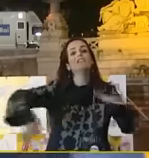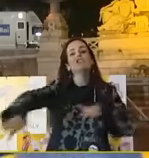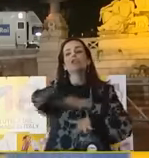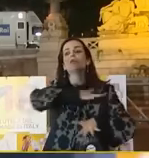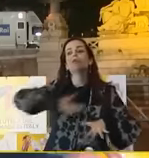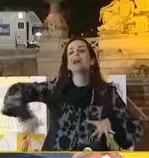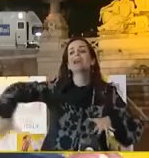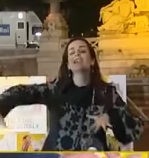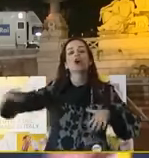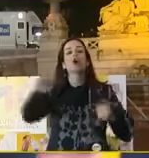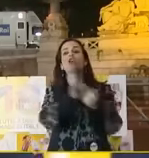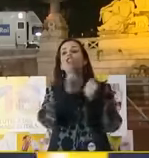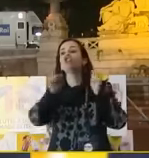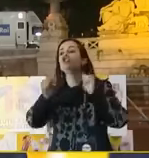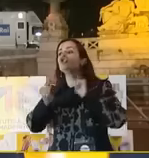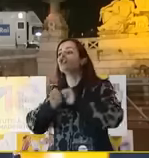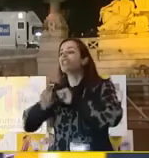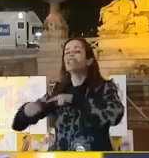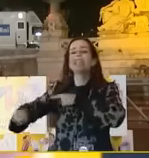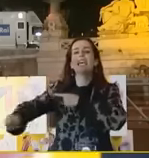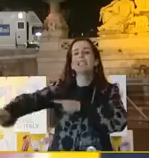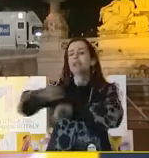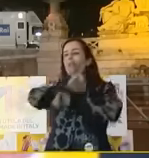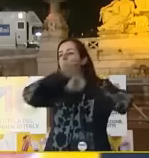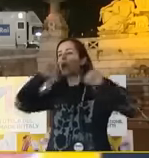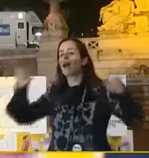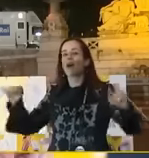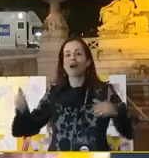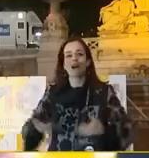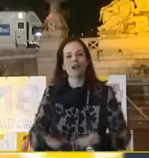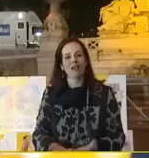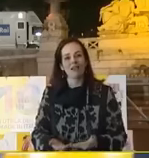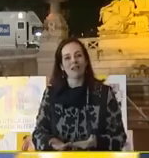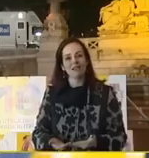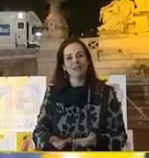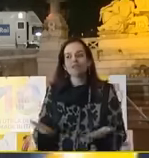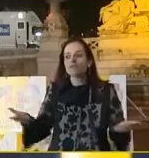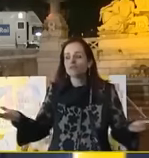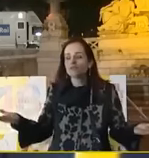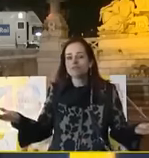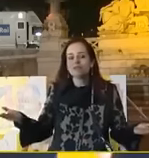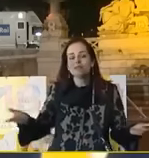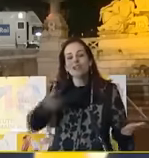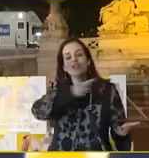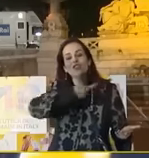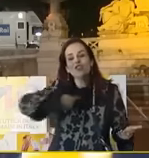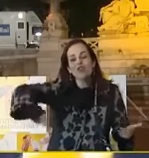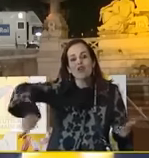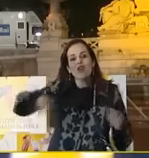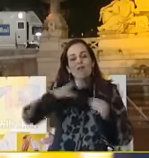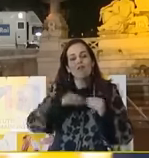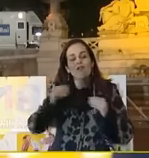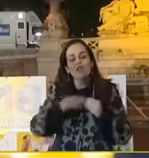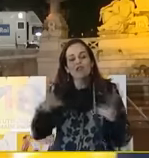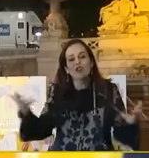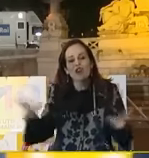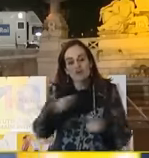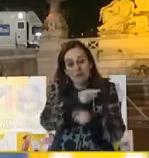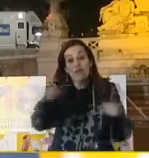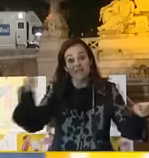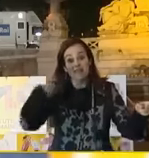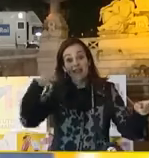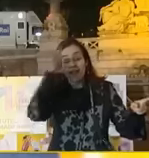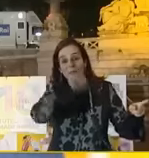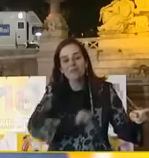cittadini convinti della bontà delle nostre idee. Ma vi rendete conto quello che siamo riusciti a fare? Diceva bene Roberto, guarda che abbiamo già